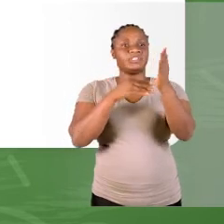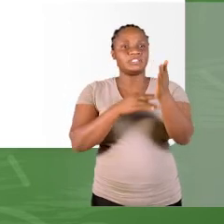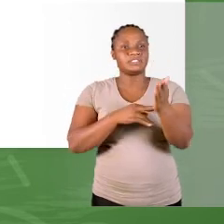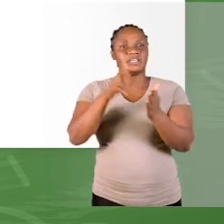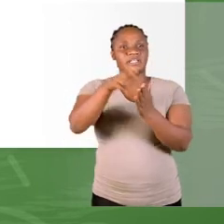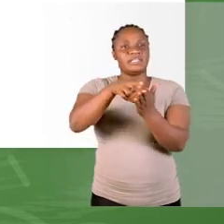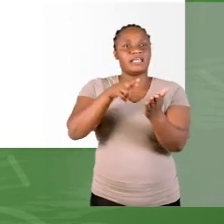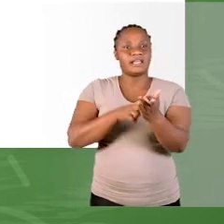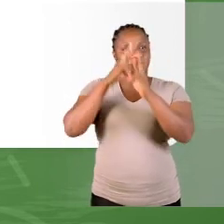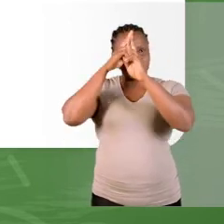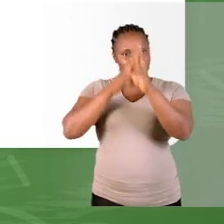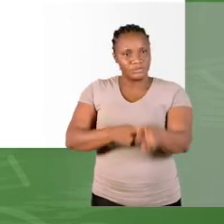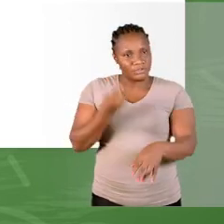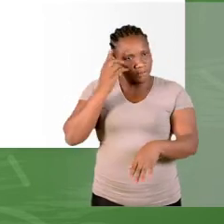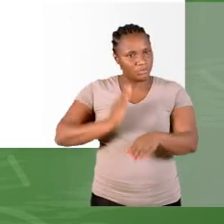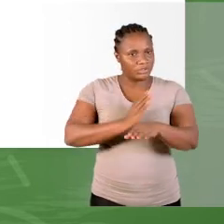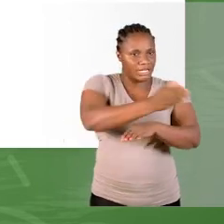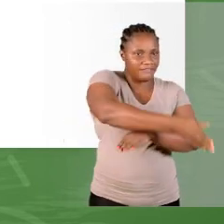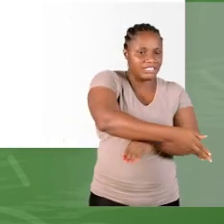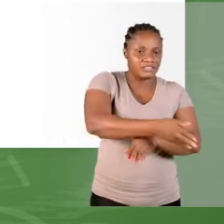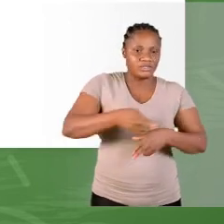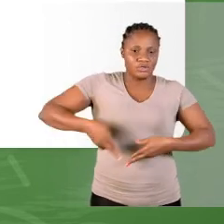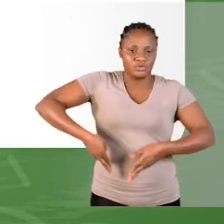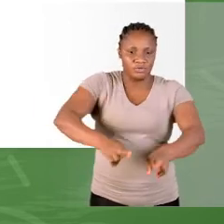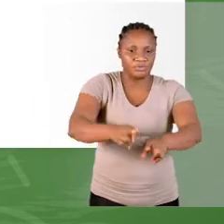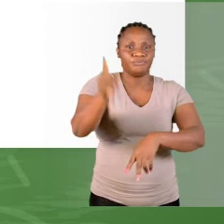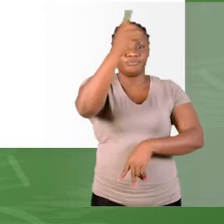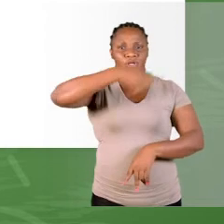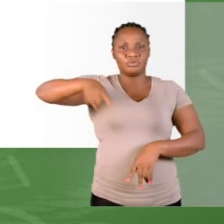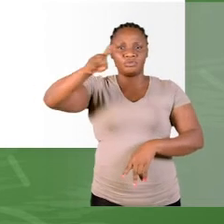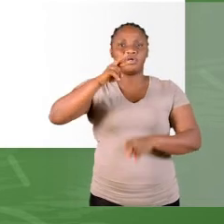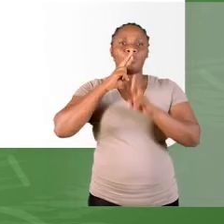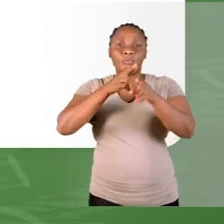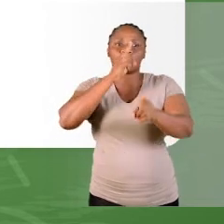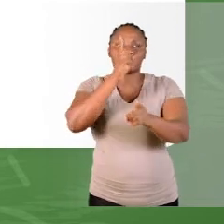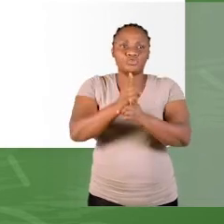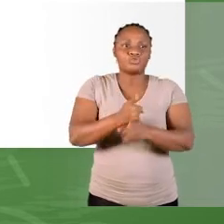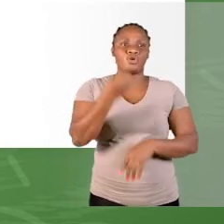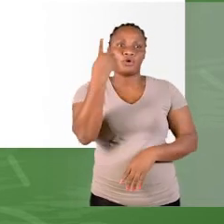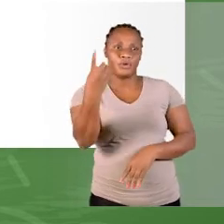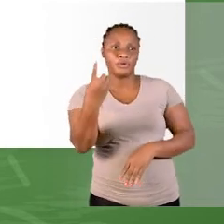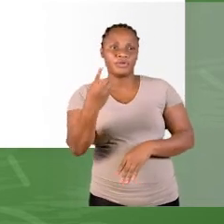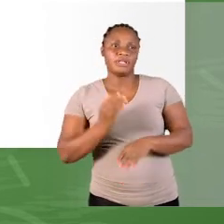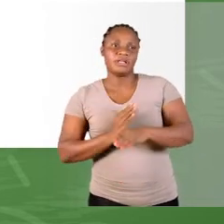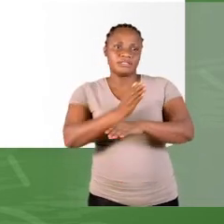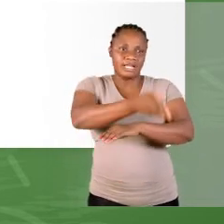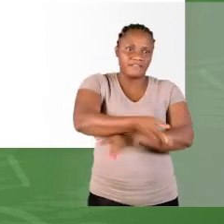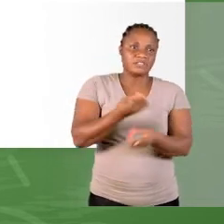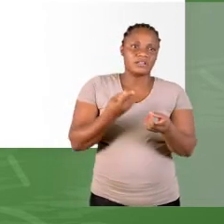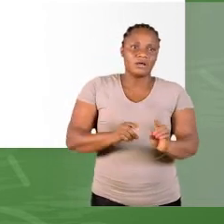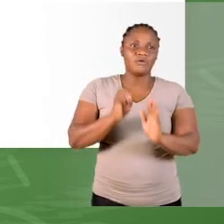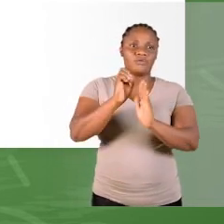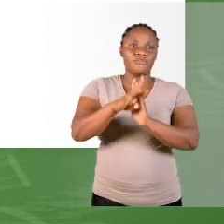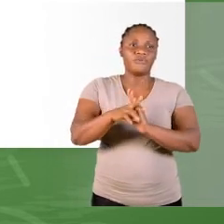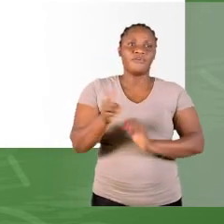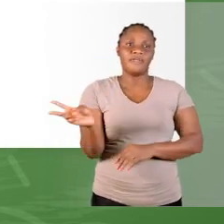pour traverser une rue. En tout, celles qui sont justes. 1. Traverser quand le feu